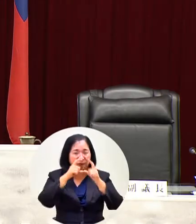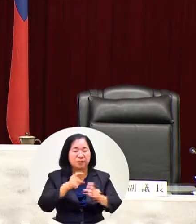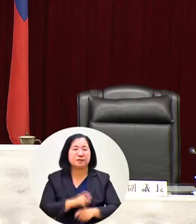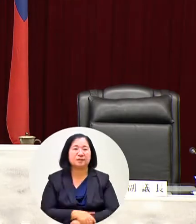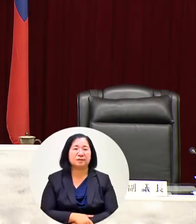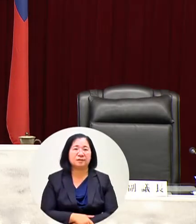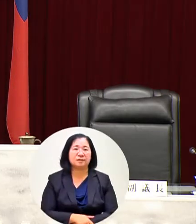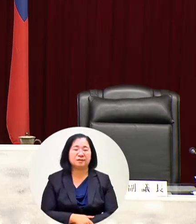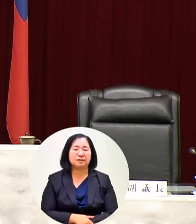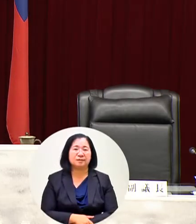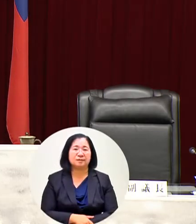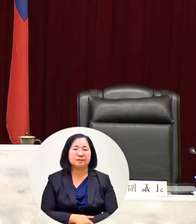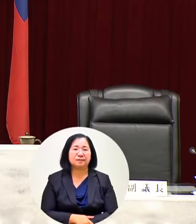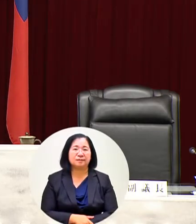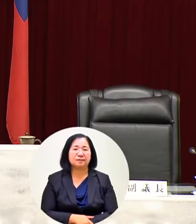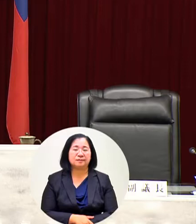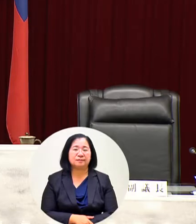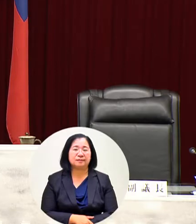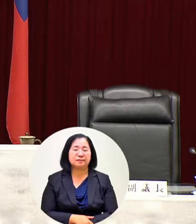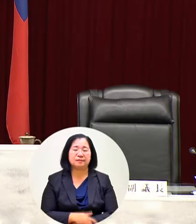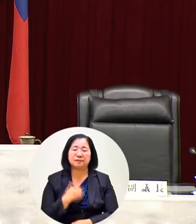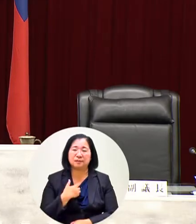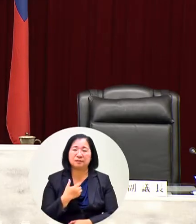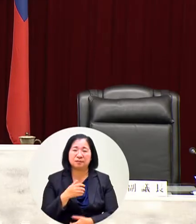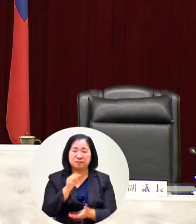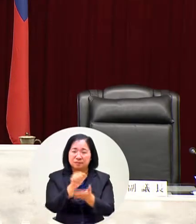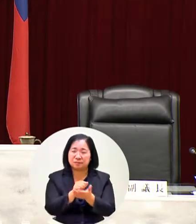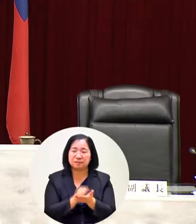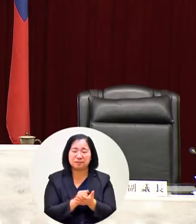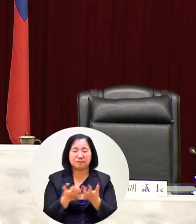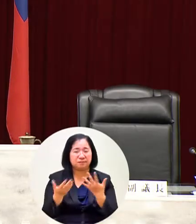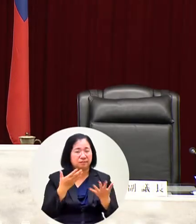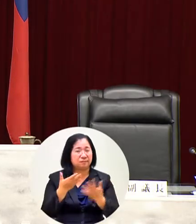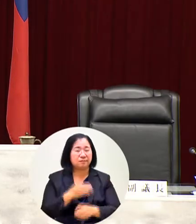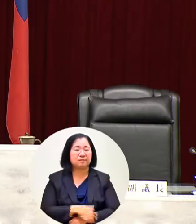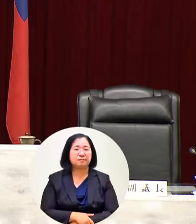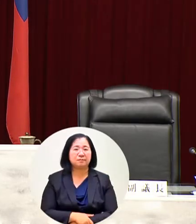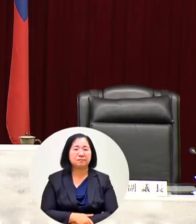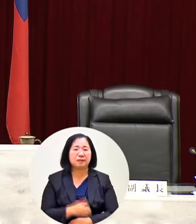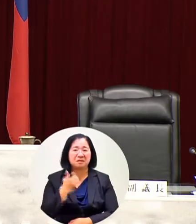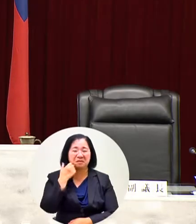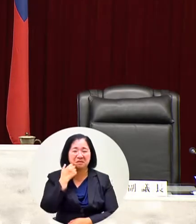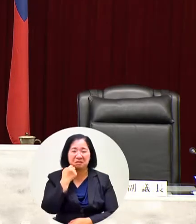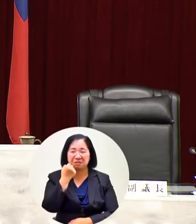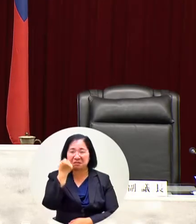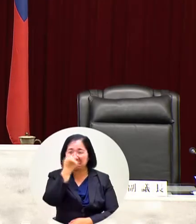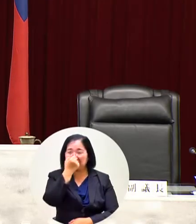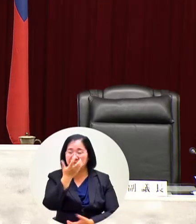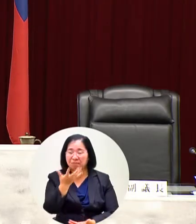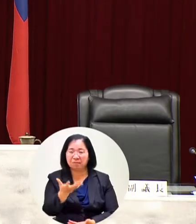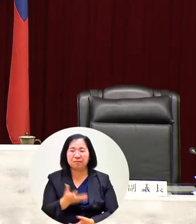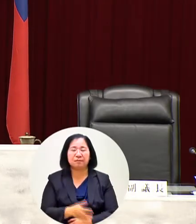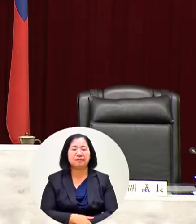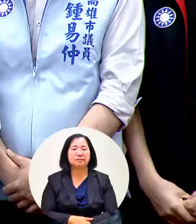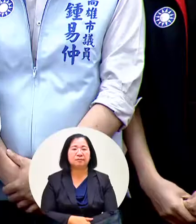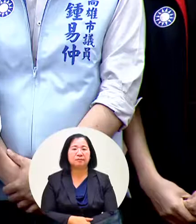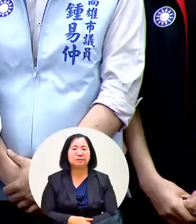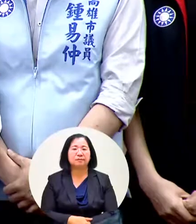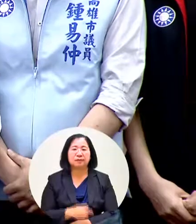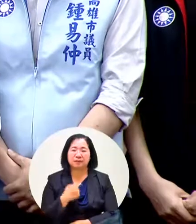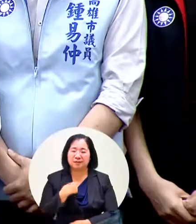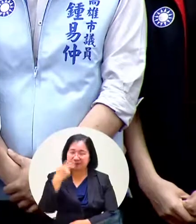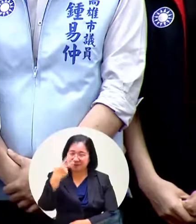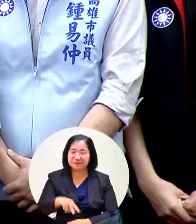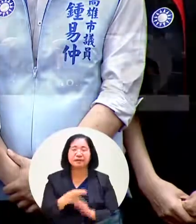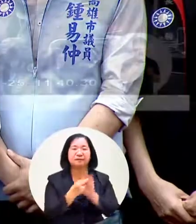执行，以政策性重要问题为原则，由市长或有关机关